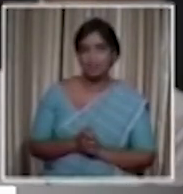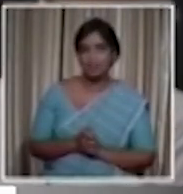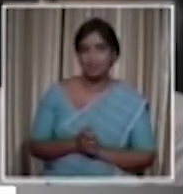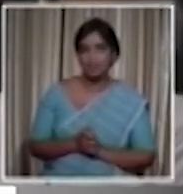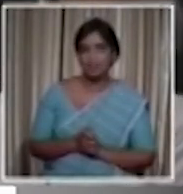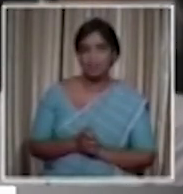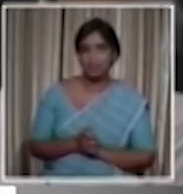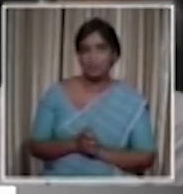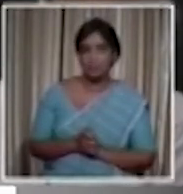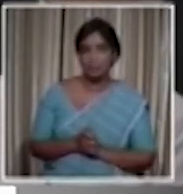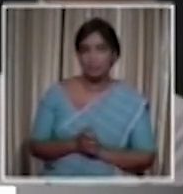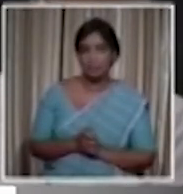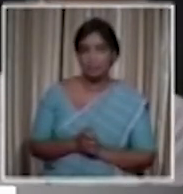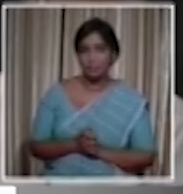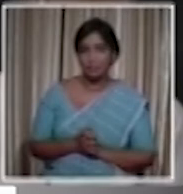මමත් එනවා එතෙන්ට